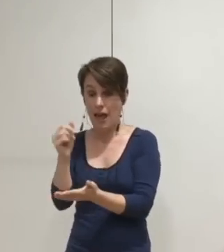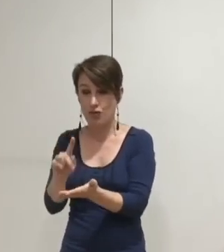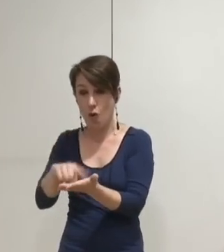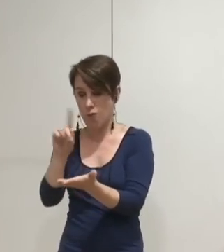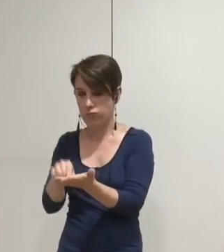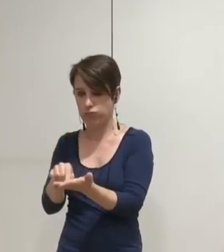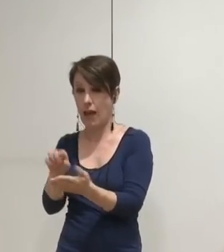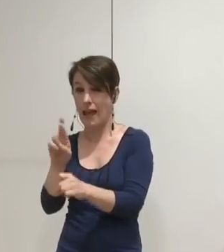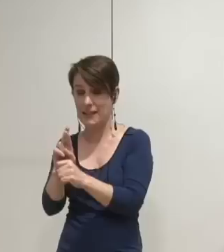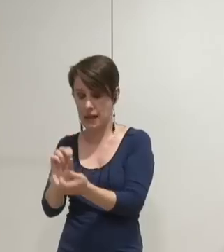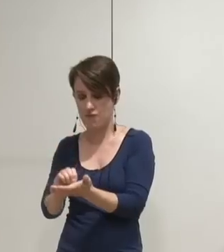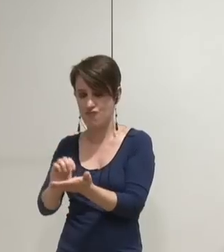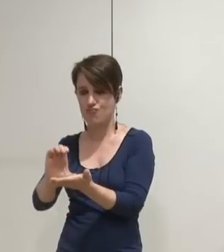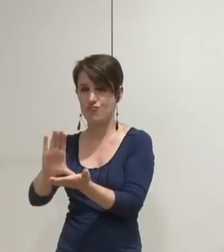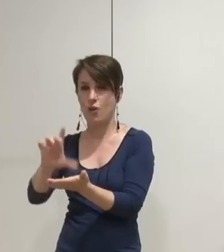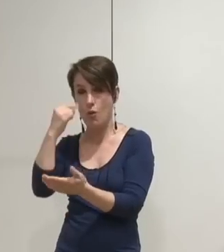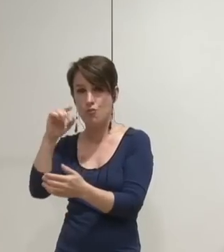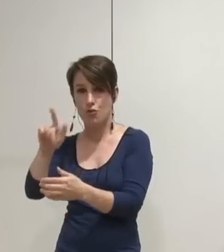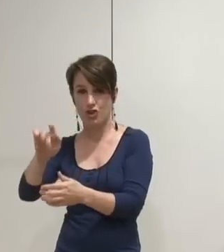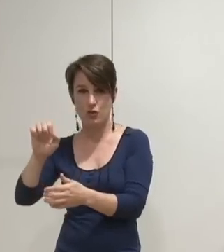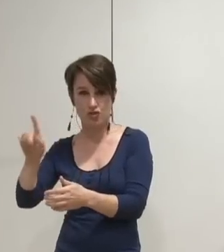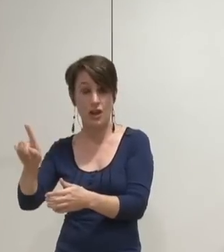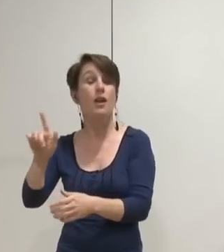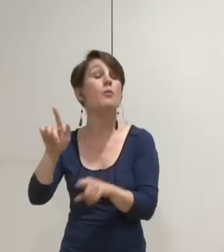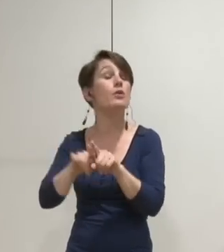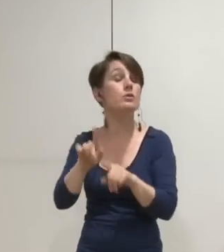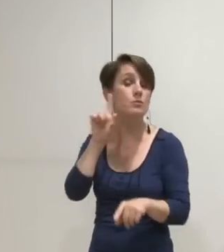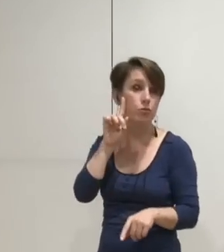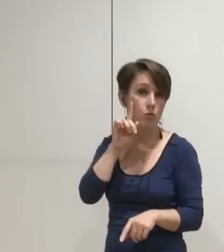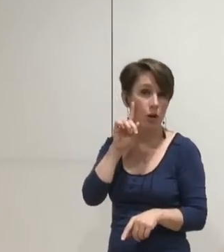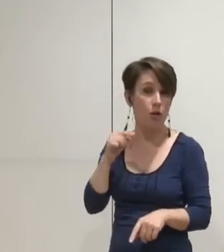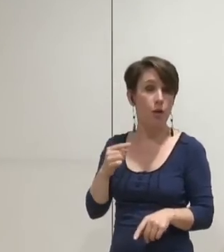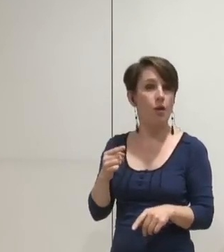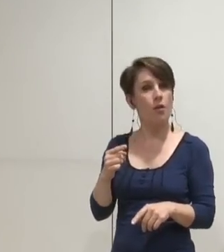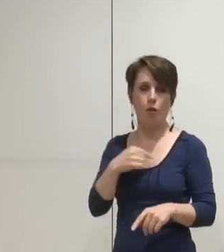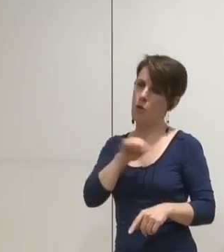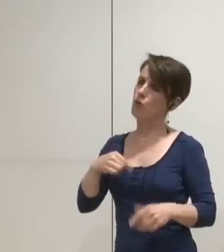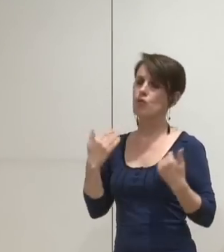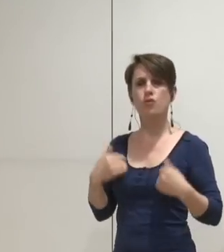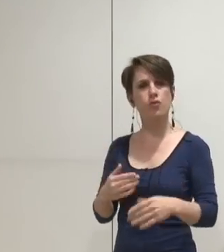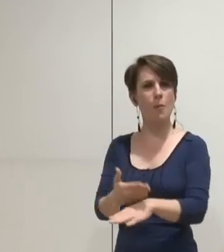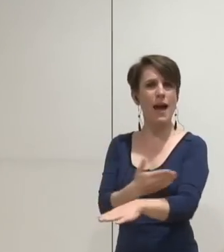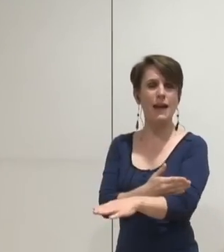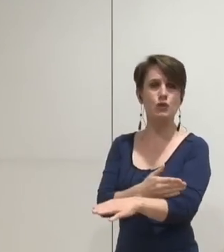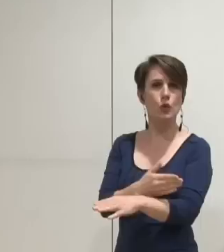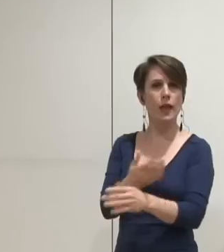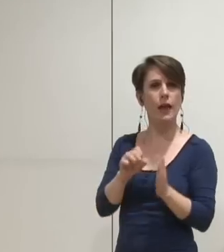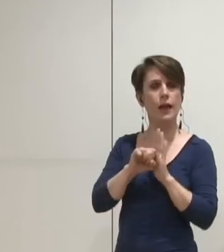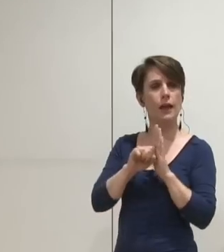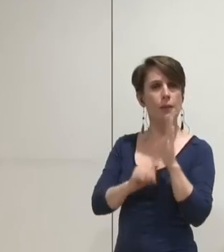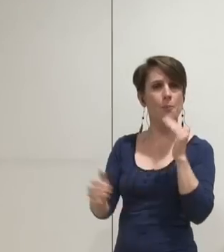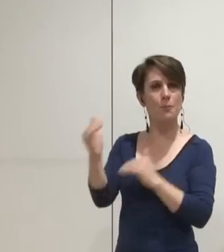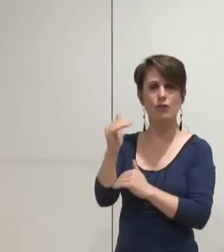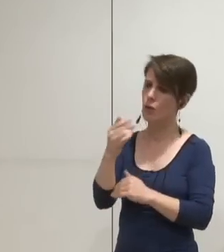mais surtout parce que la ville avait demandé en tant qu'actionnaire majoritaire de ne pas enverser au moment où dans le cadre du plan de